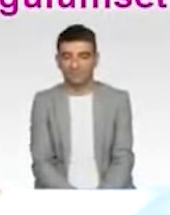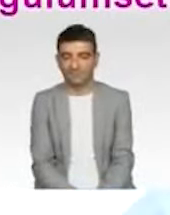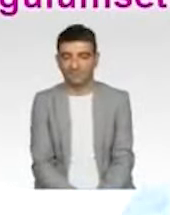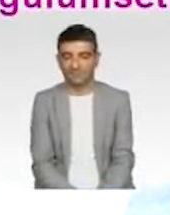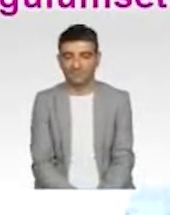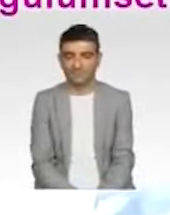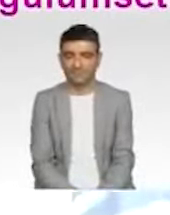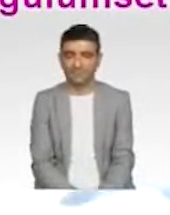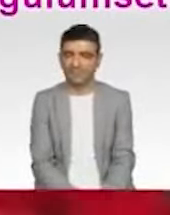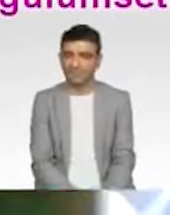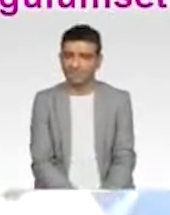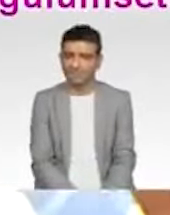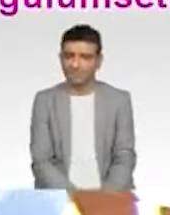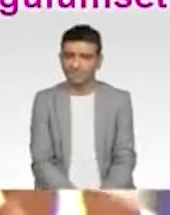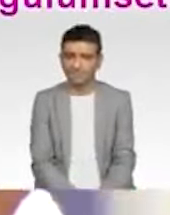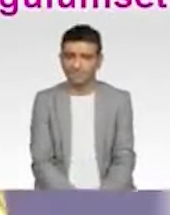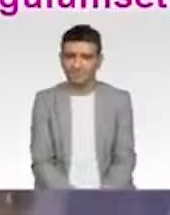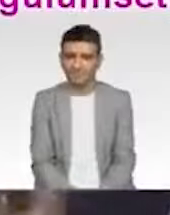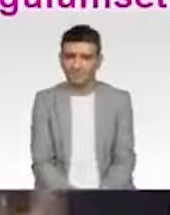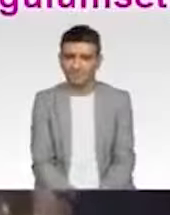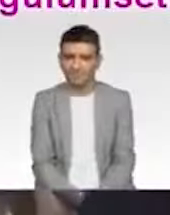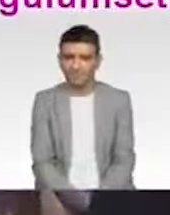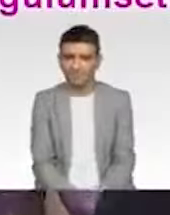Teşekkür ederim.